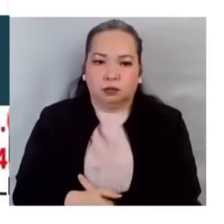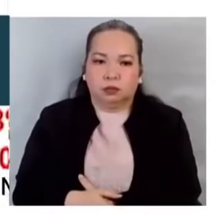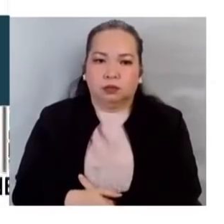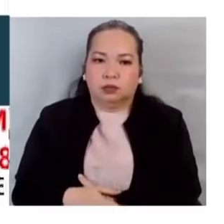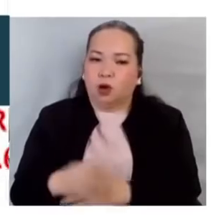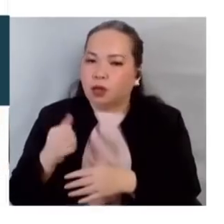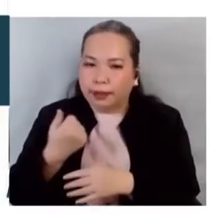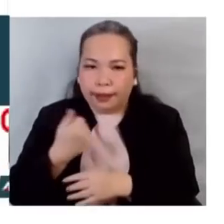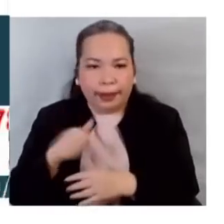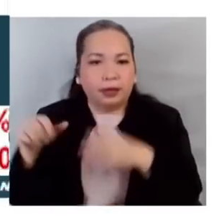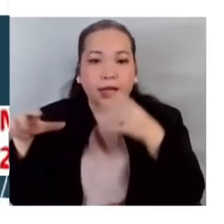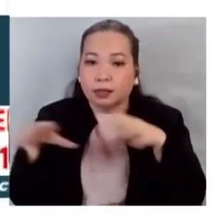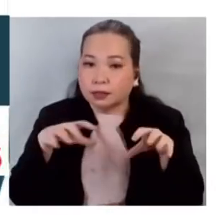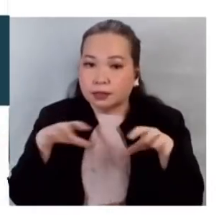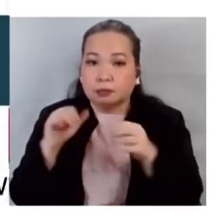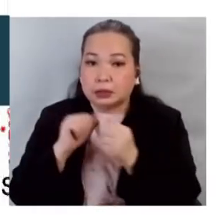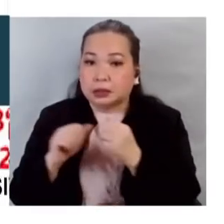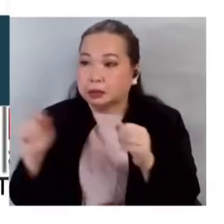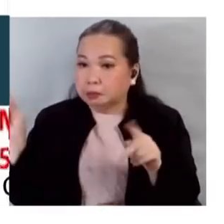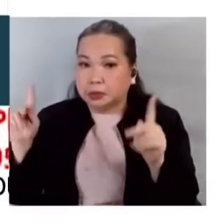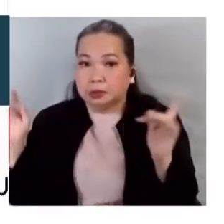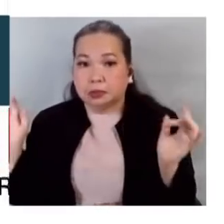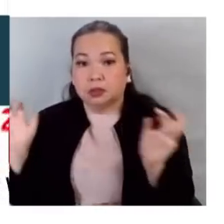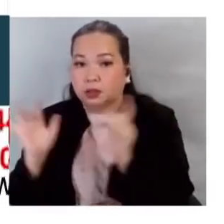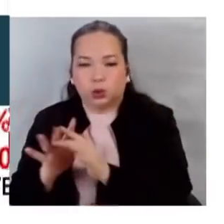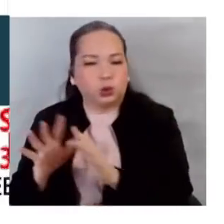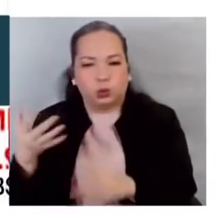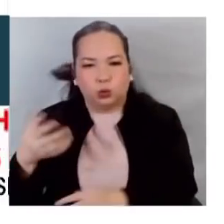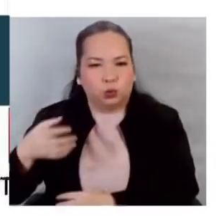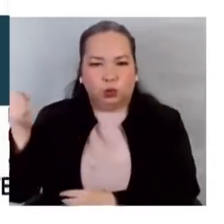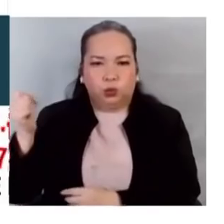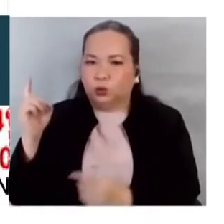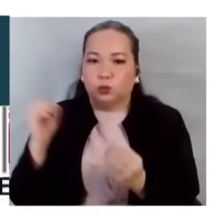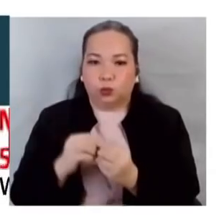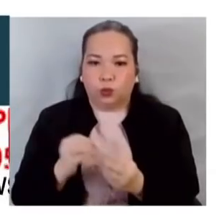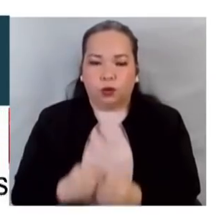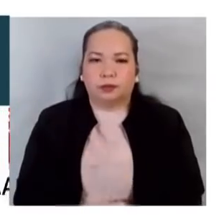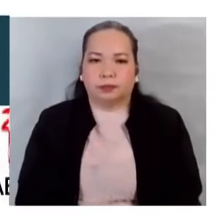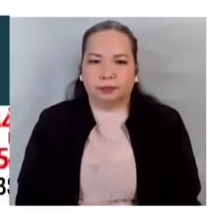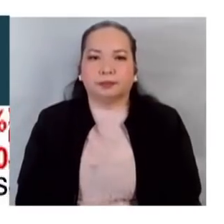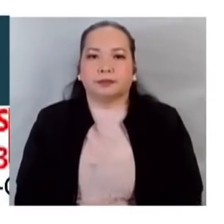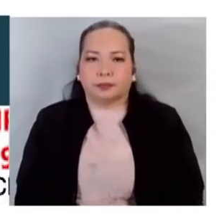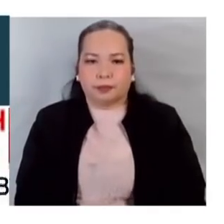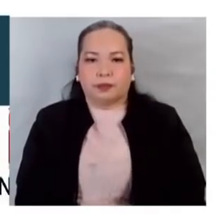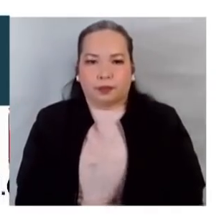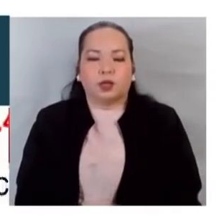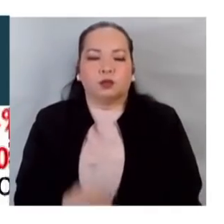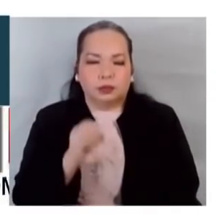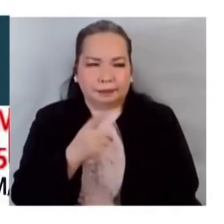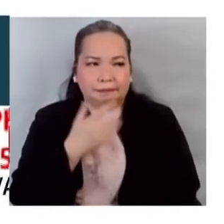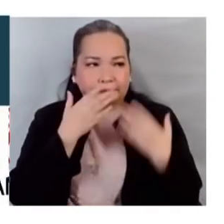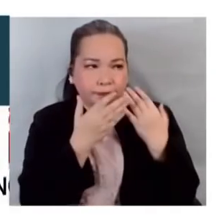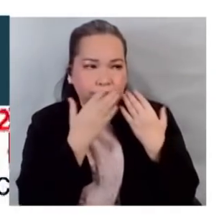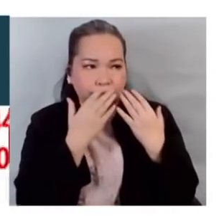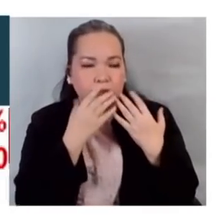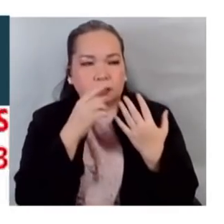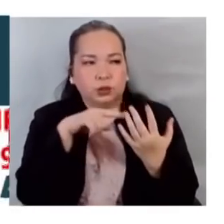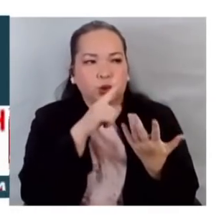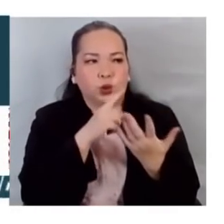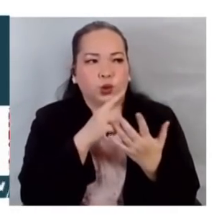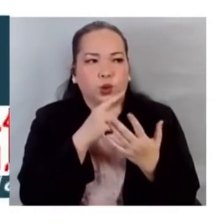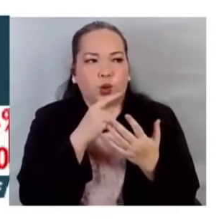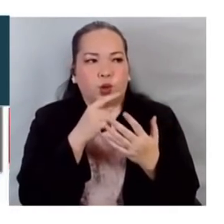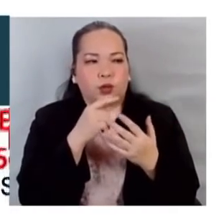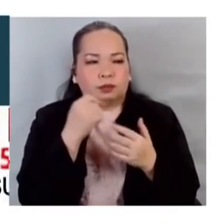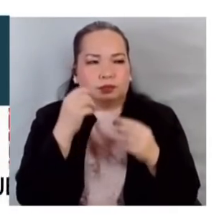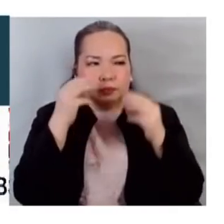involves gathering of individuals. Mm-hmm. Okay, we're going to have to leave it at that. Acting Malay Aklan Mayor